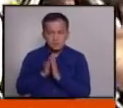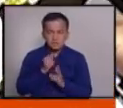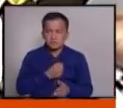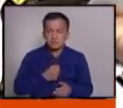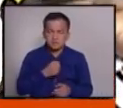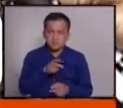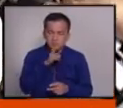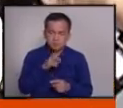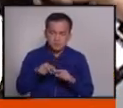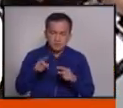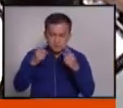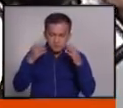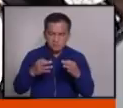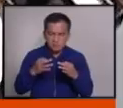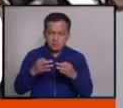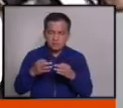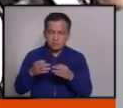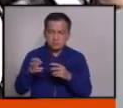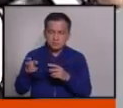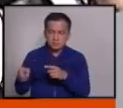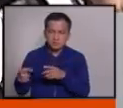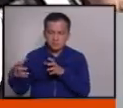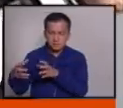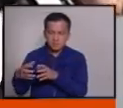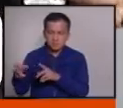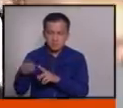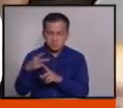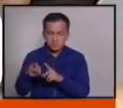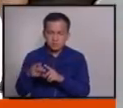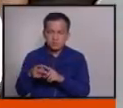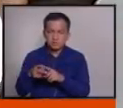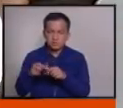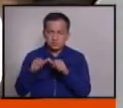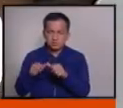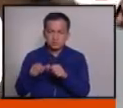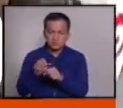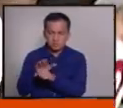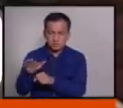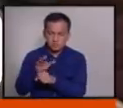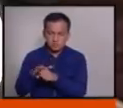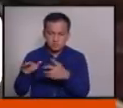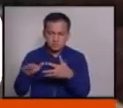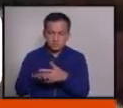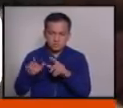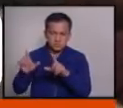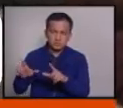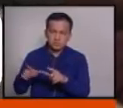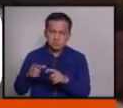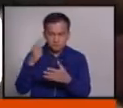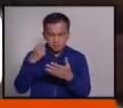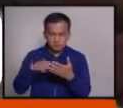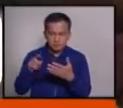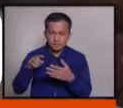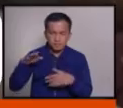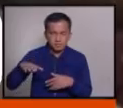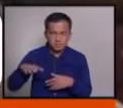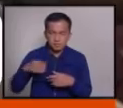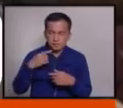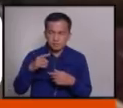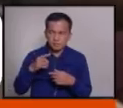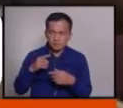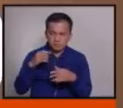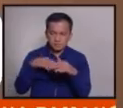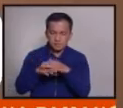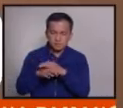sospek, pero desidido ang panig ng biktima na ituloy ang kasong statutory rape laban sa kanya. Ipina-check up na rin ang biktima at ipapa